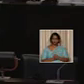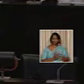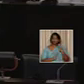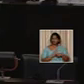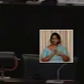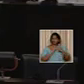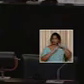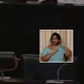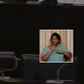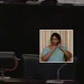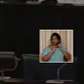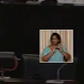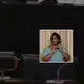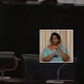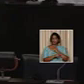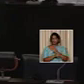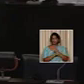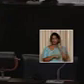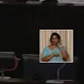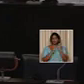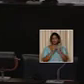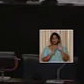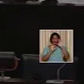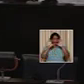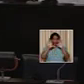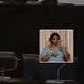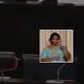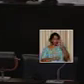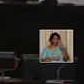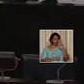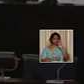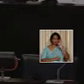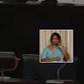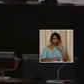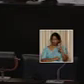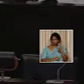मेरठ राज्य विश्वविद्यालय सुधा हनुमत विश्वविद्यालय आचरुंगे संख्या नमदास एकसी